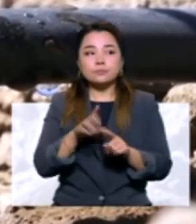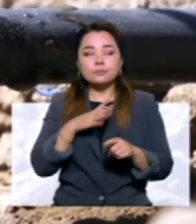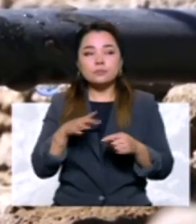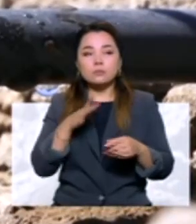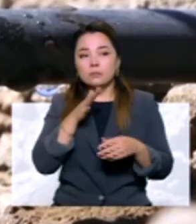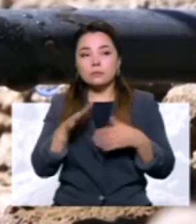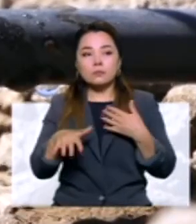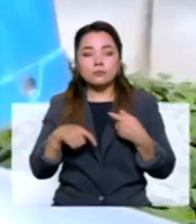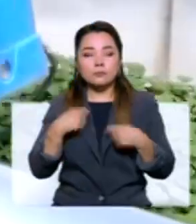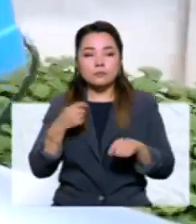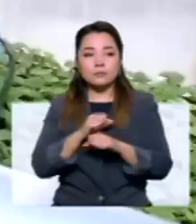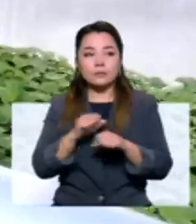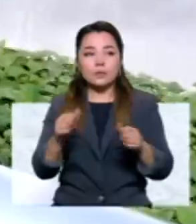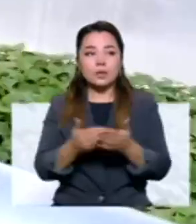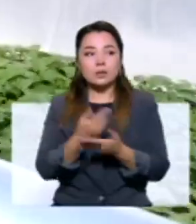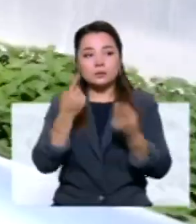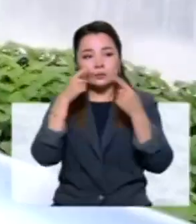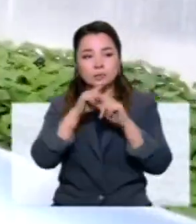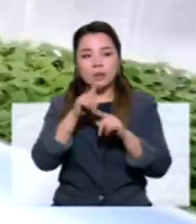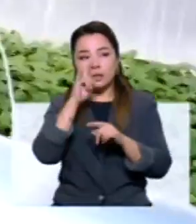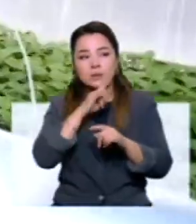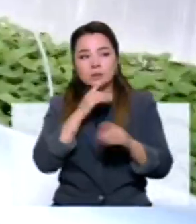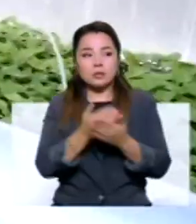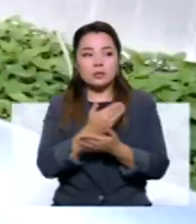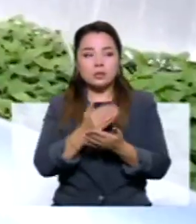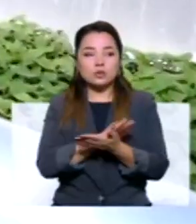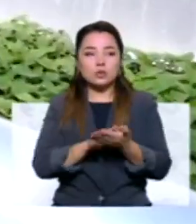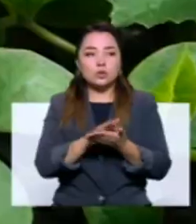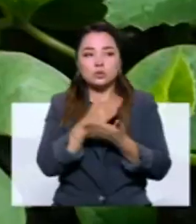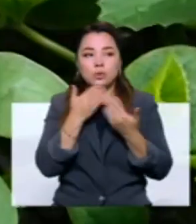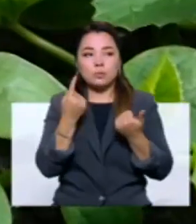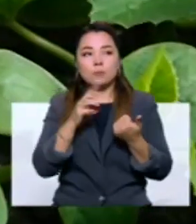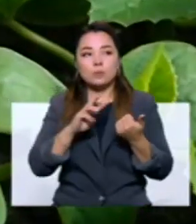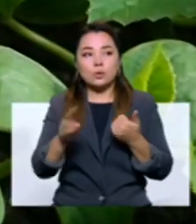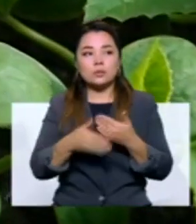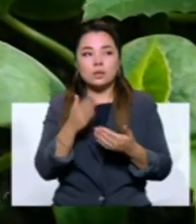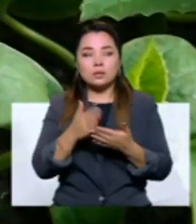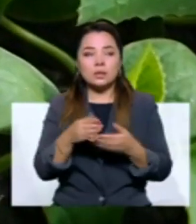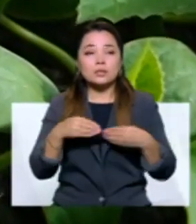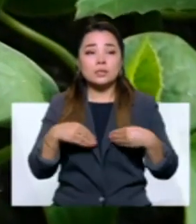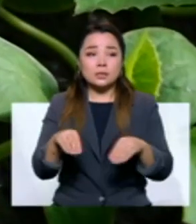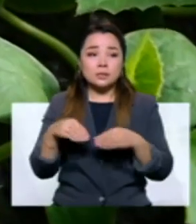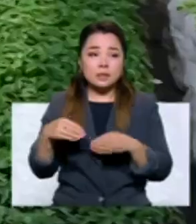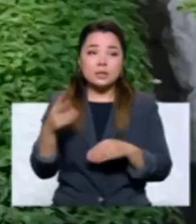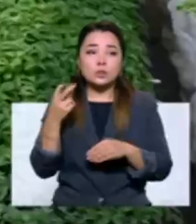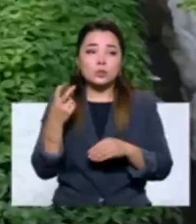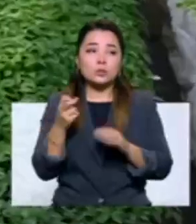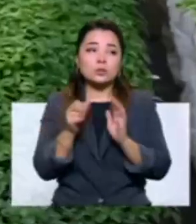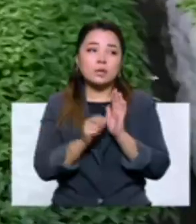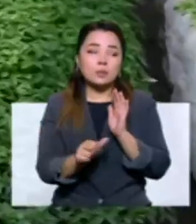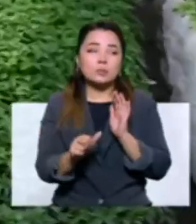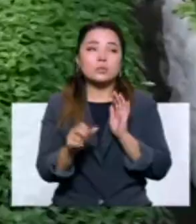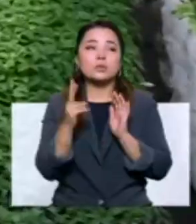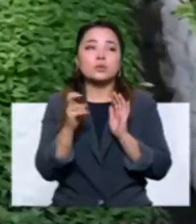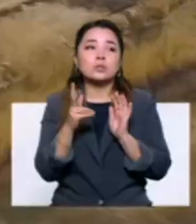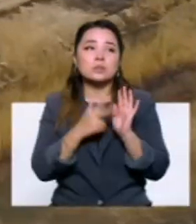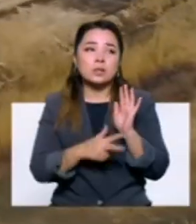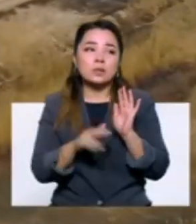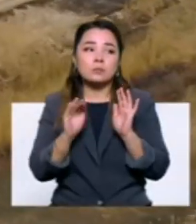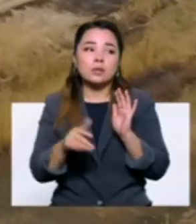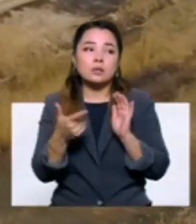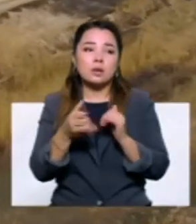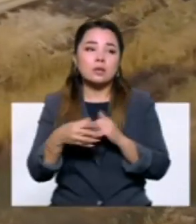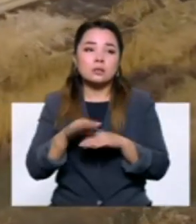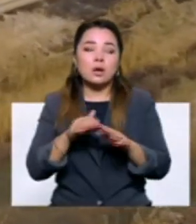етпейтін жаңа технологияларда қазақстандық шаруаларға толық жете қоймаған. Елдегі 1 миллионнан астам егістіктің 260-280 мың гектары